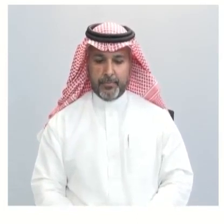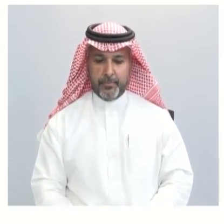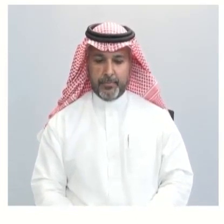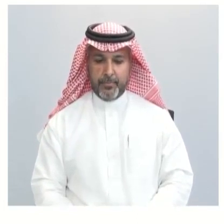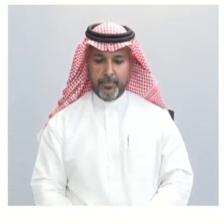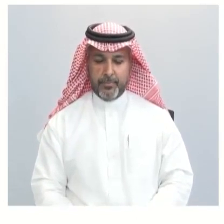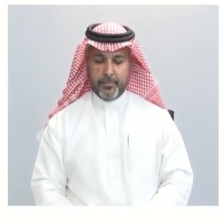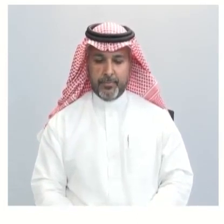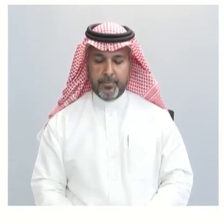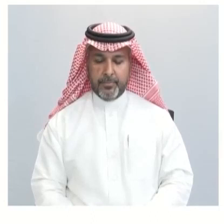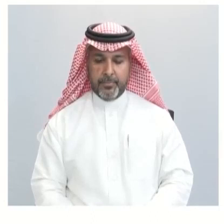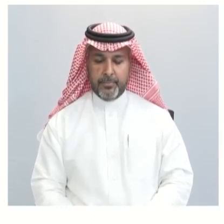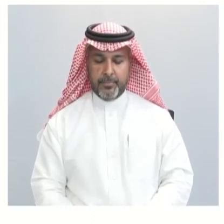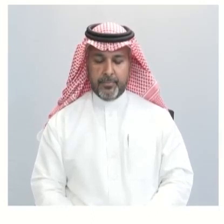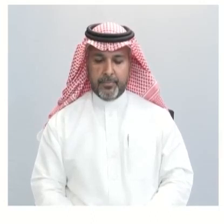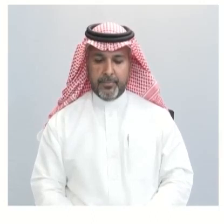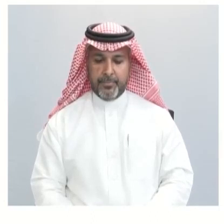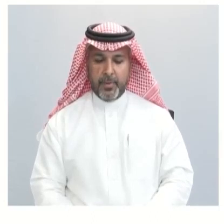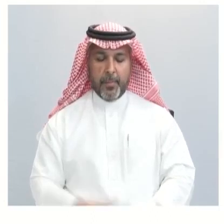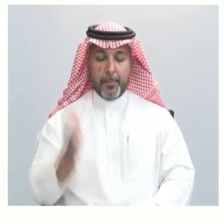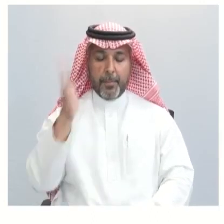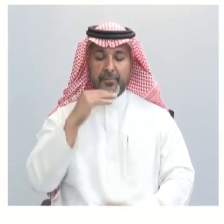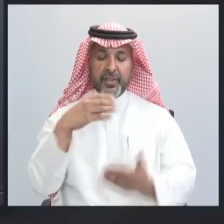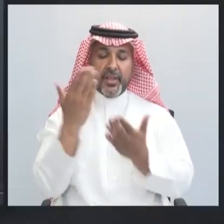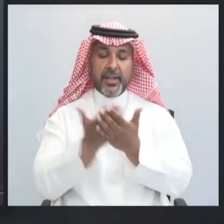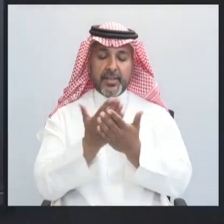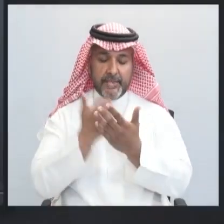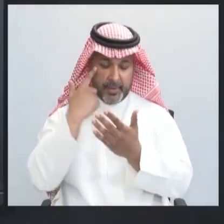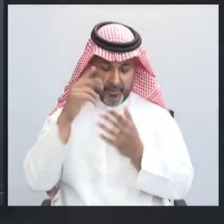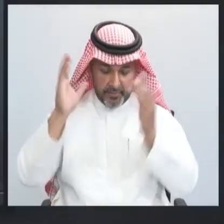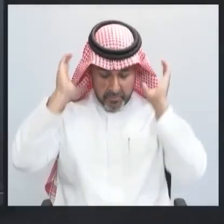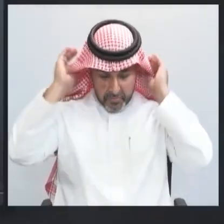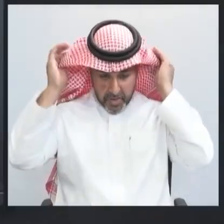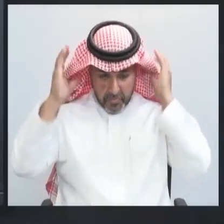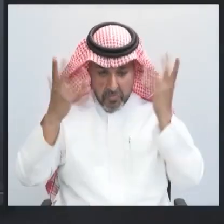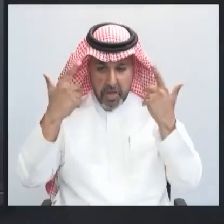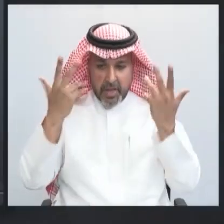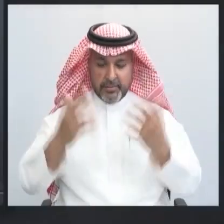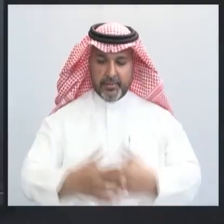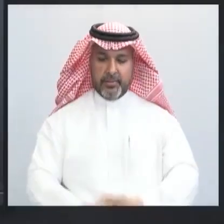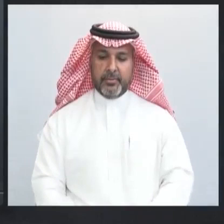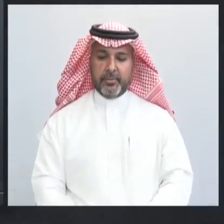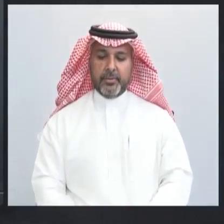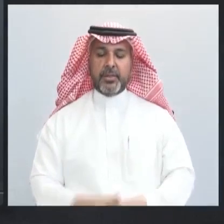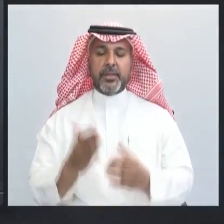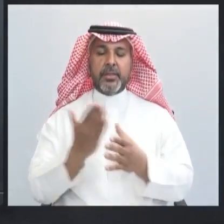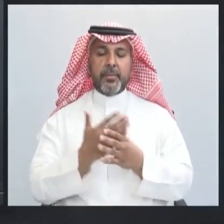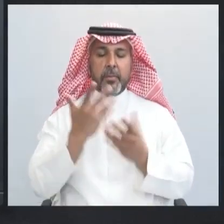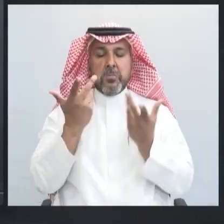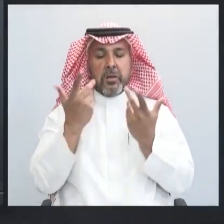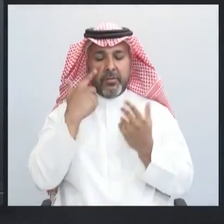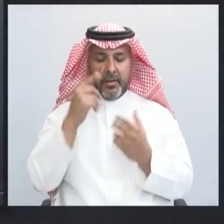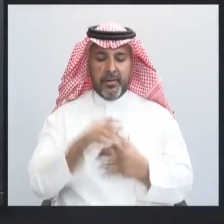لها تمثيل بياني لا ما لها تمثيل بياني غير معرفه في هذه النقطه ما لها وجود